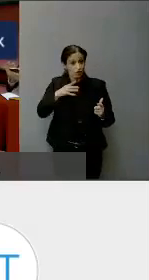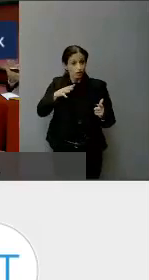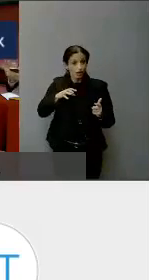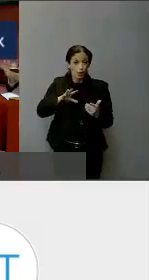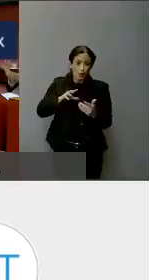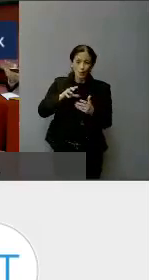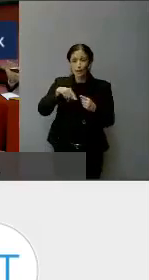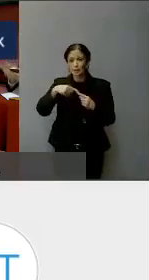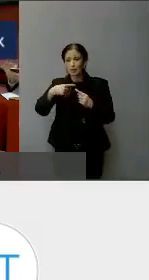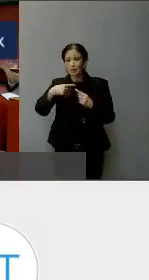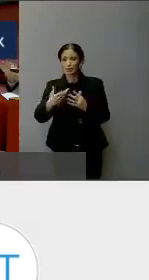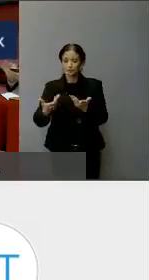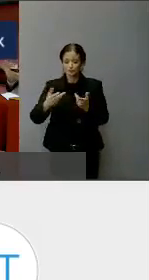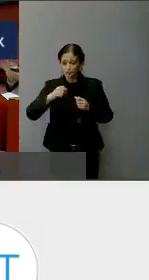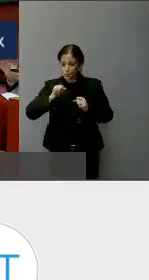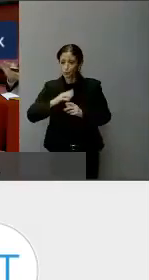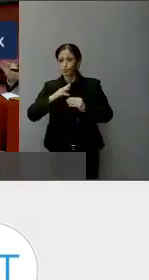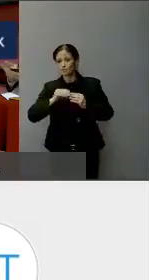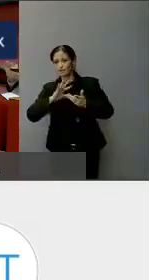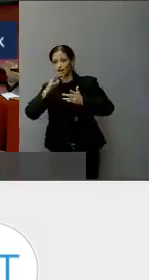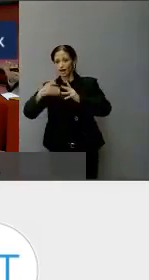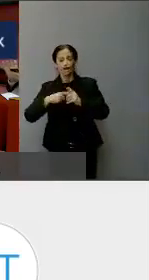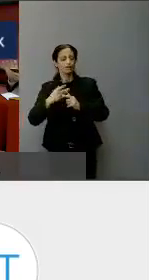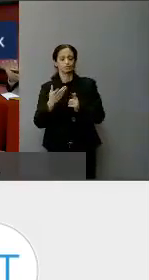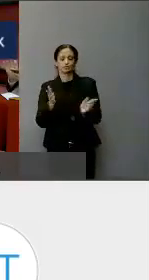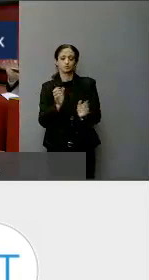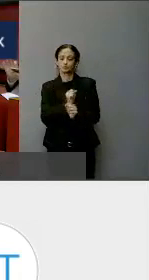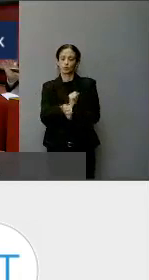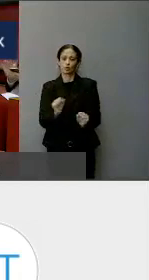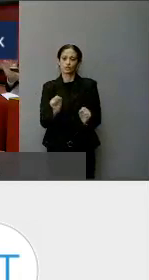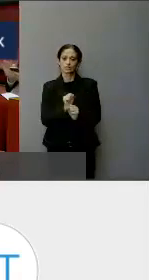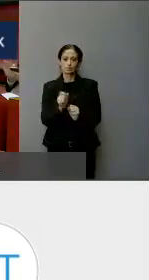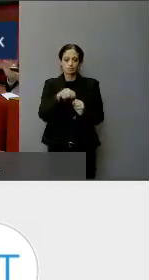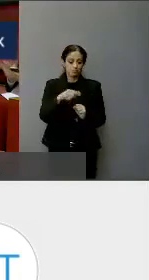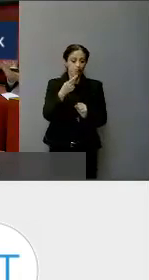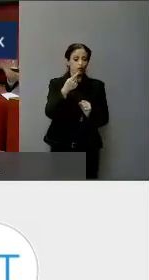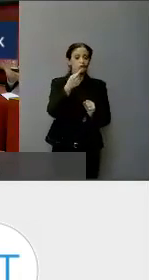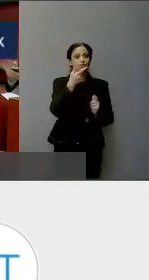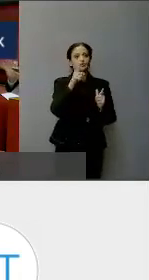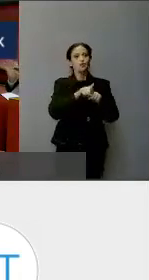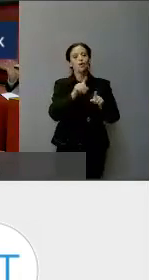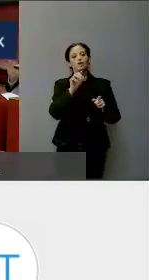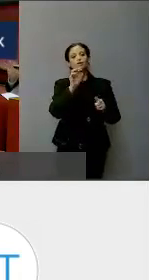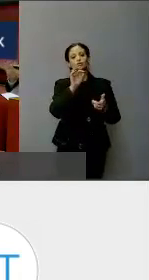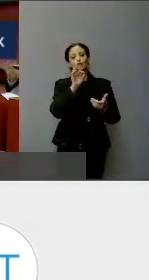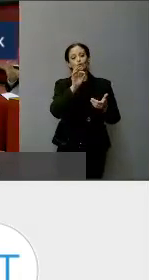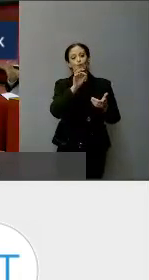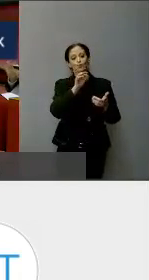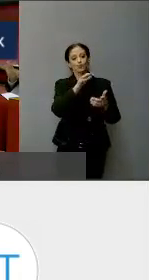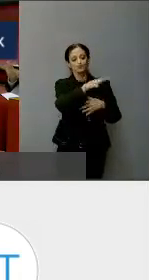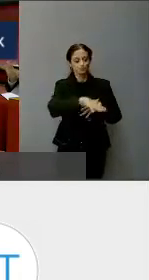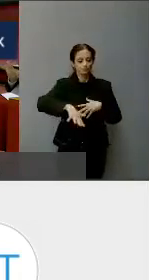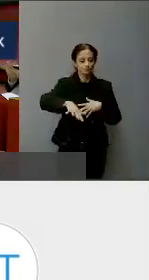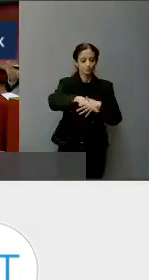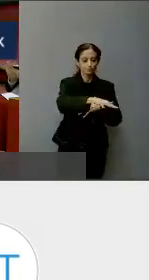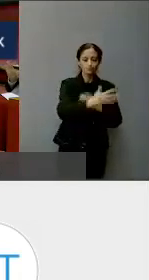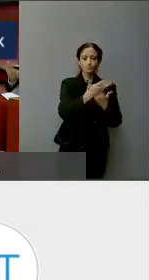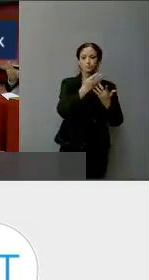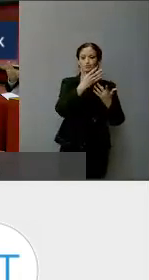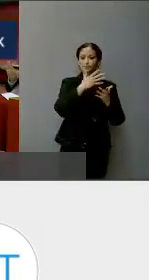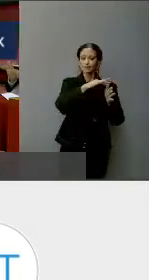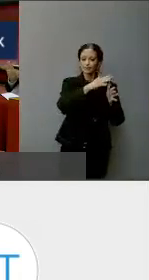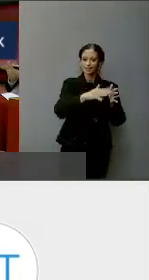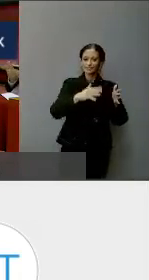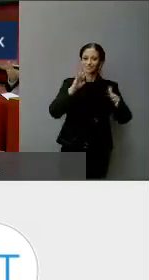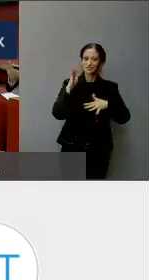quando si va a toccare il suolo quando si va a toccare le aree verdi quando si va a toccare la preziosità di una regione di cui tutti